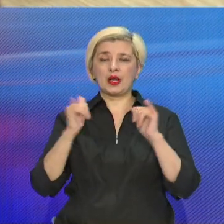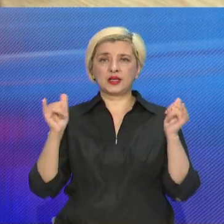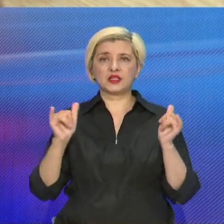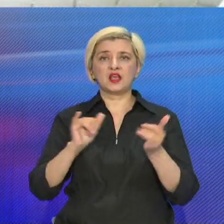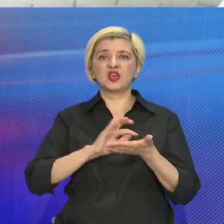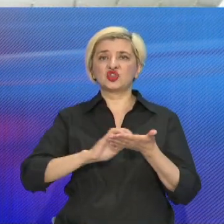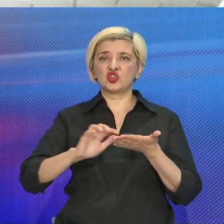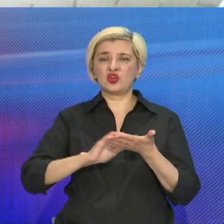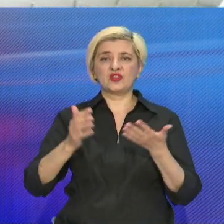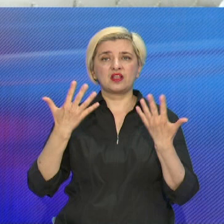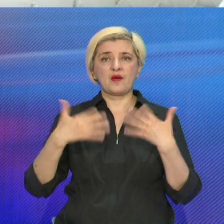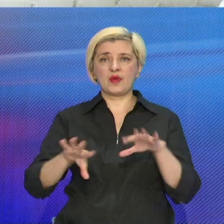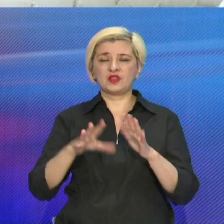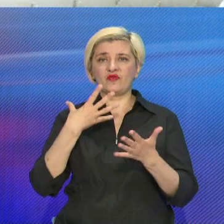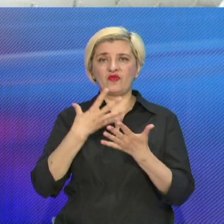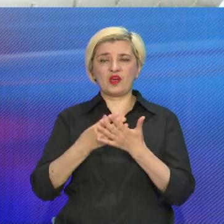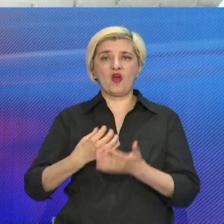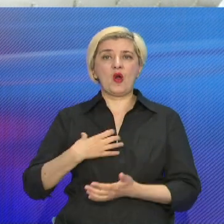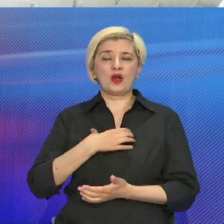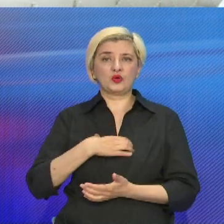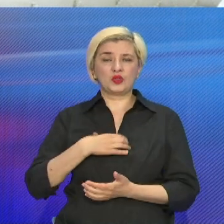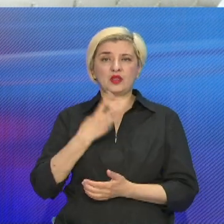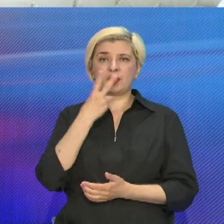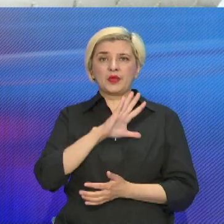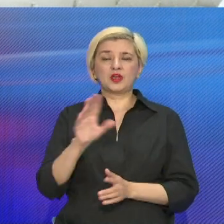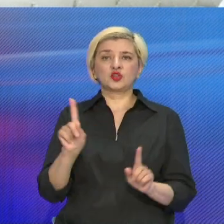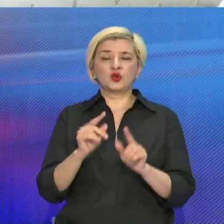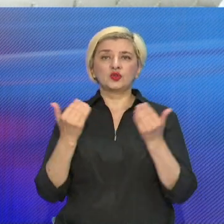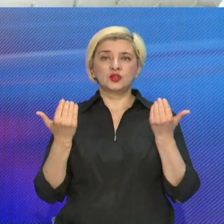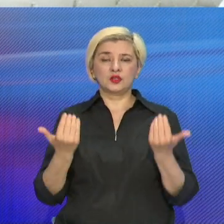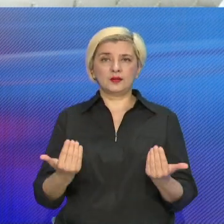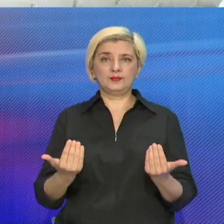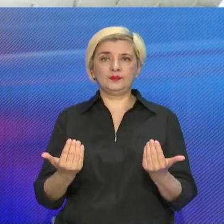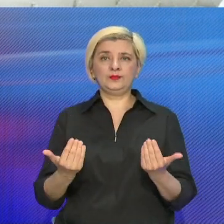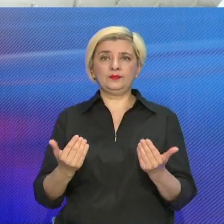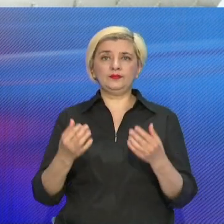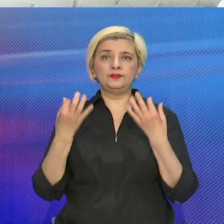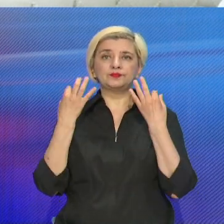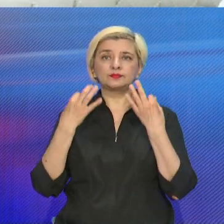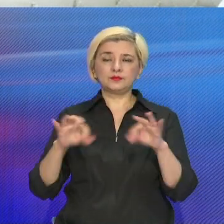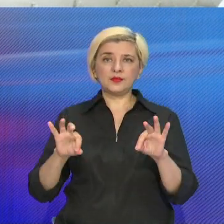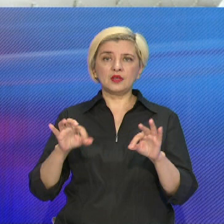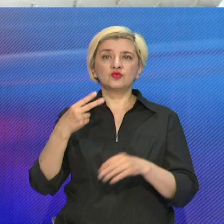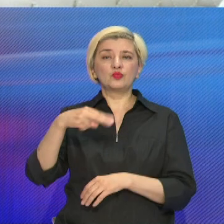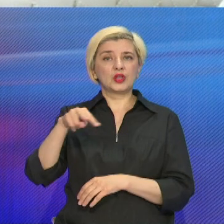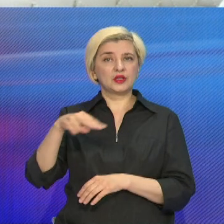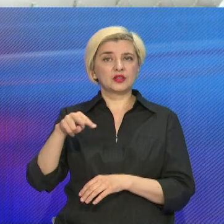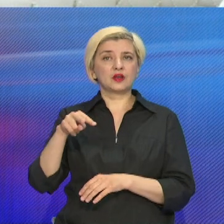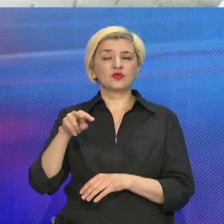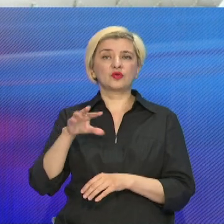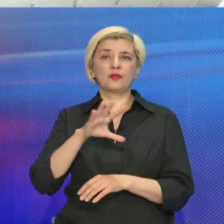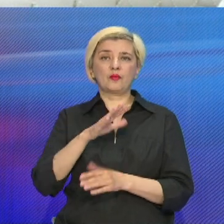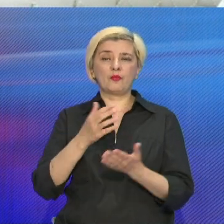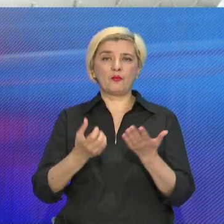актуальности. Несмотря на то, что сейчас с доступностью той же литературы стало все намного проще. Ну, как многие